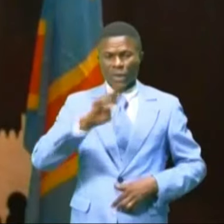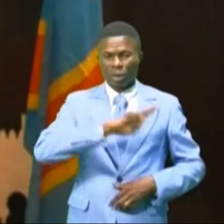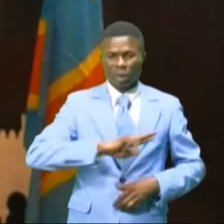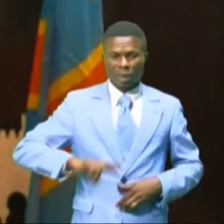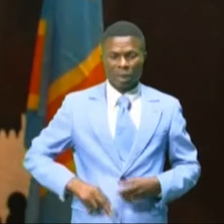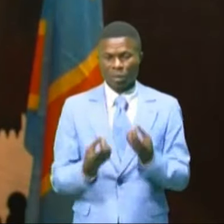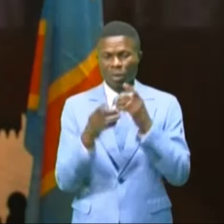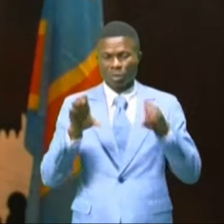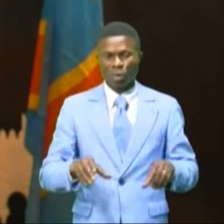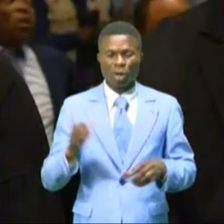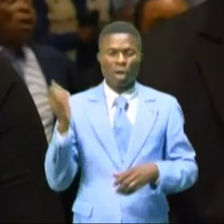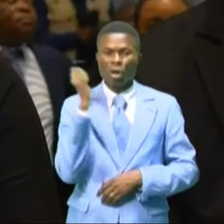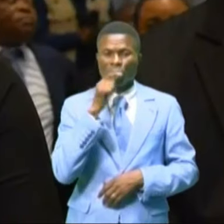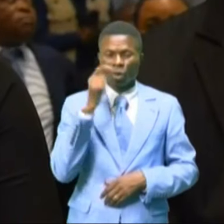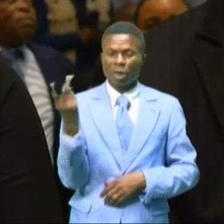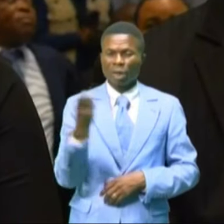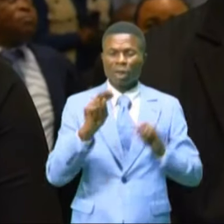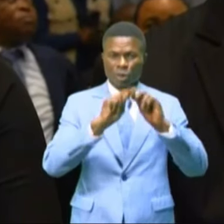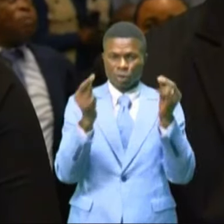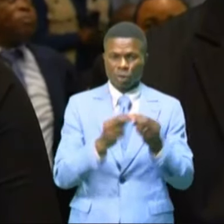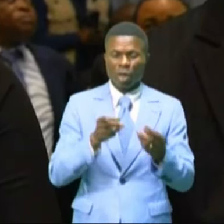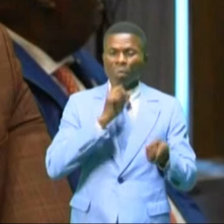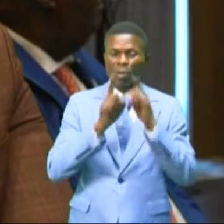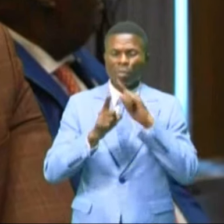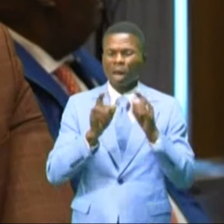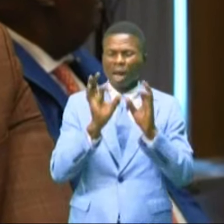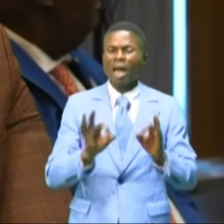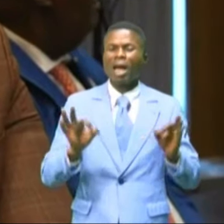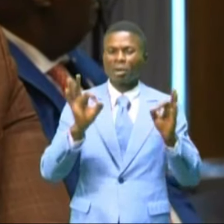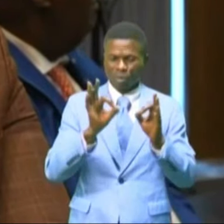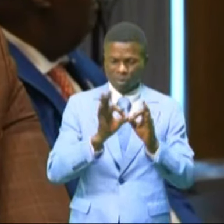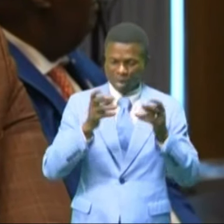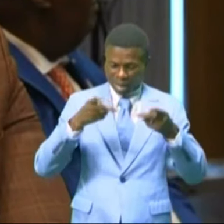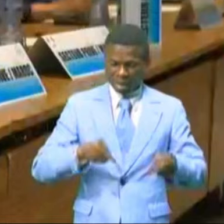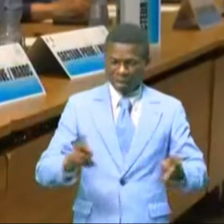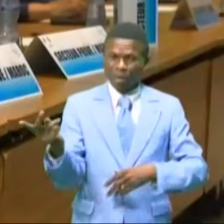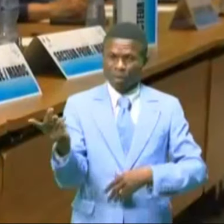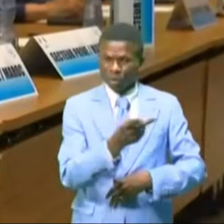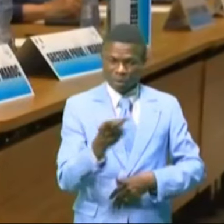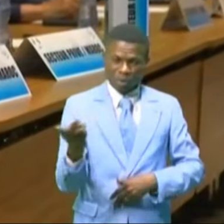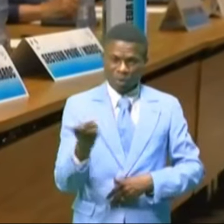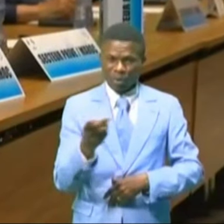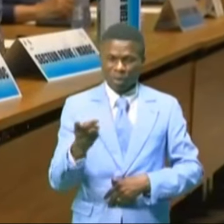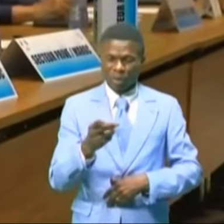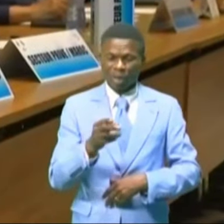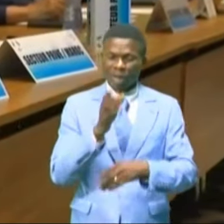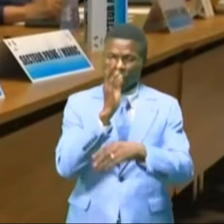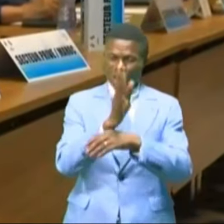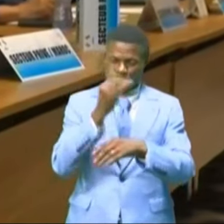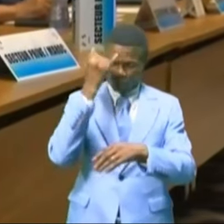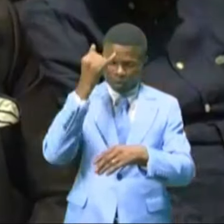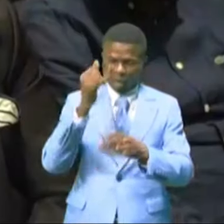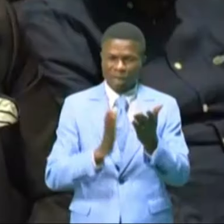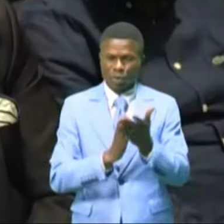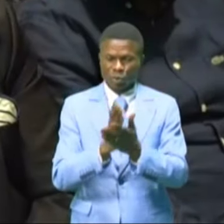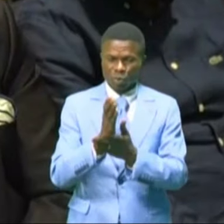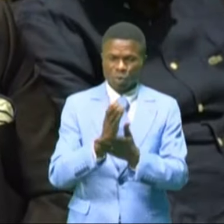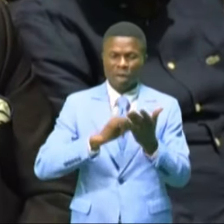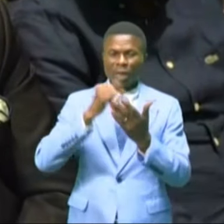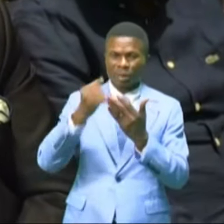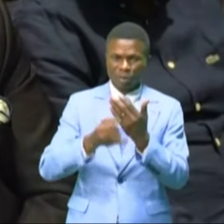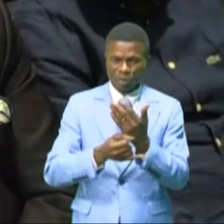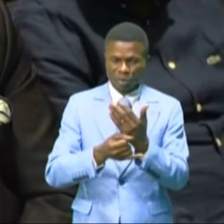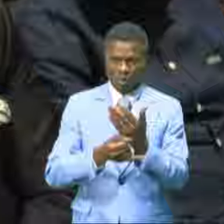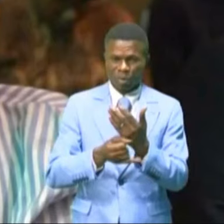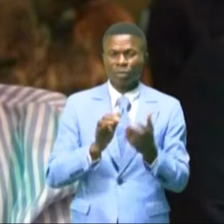Maroc, les deux parties ont engagé des discussions franches qui leur permettront ensuite d'orienter leurs intentions et ambitions. Je